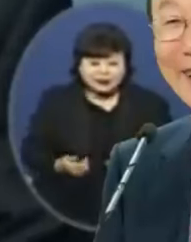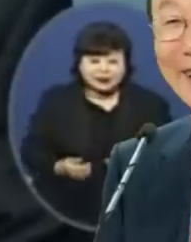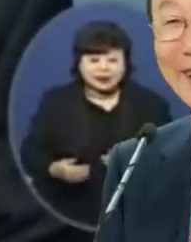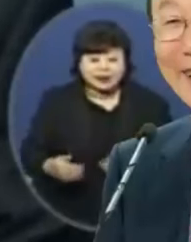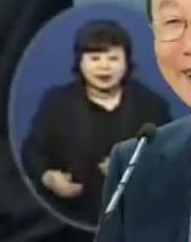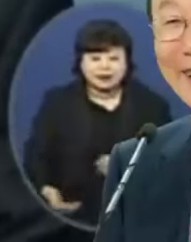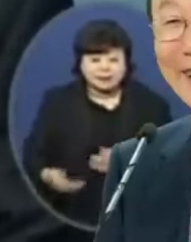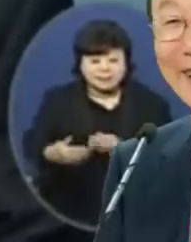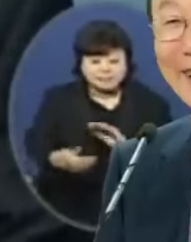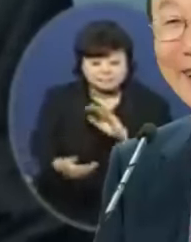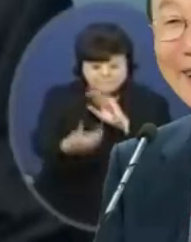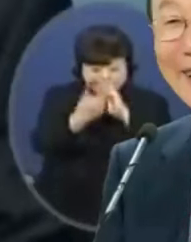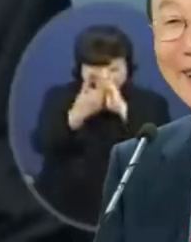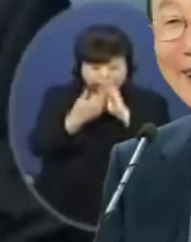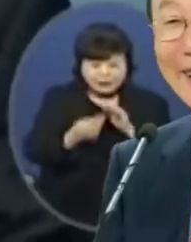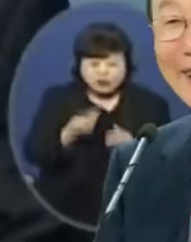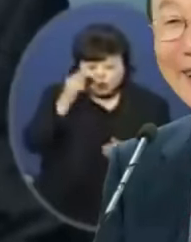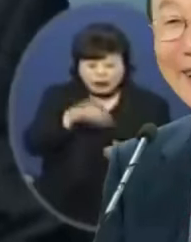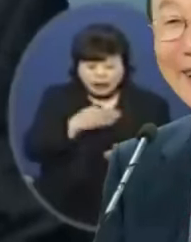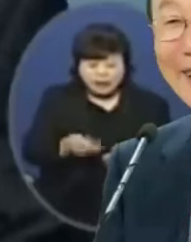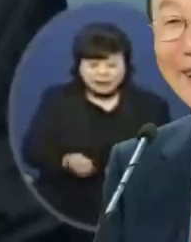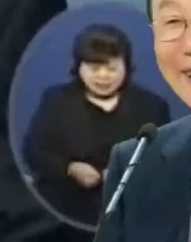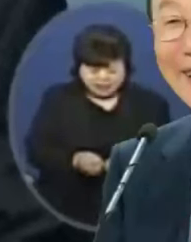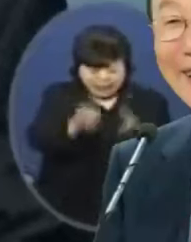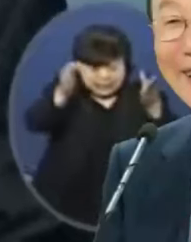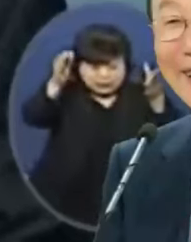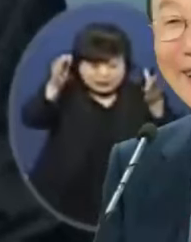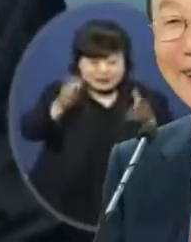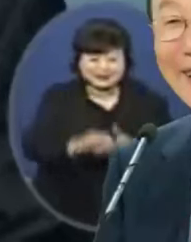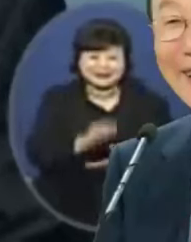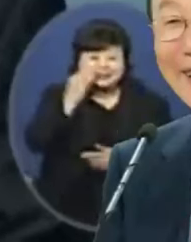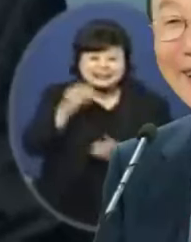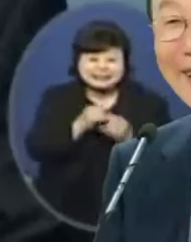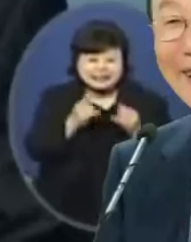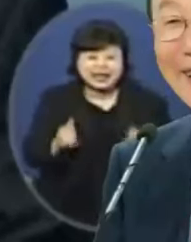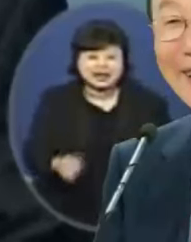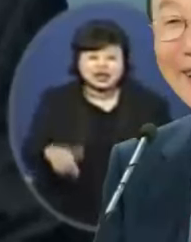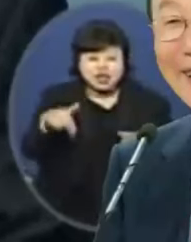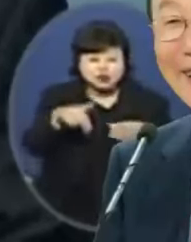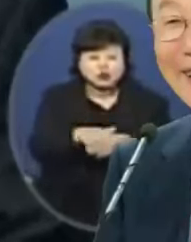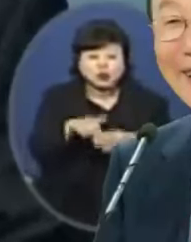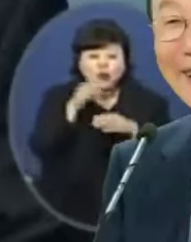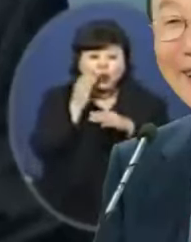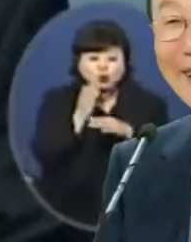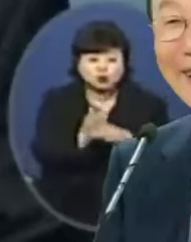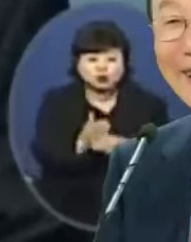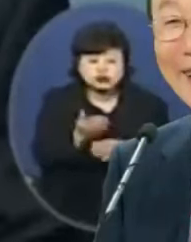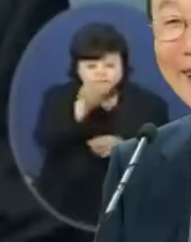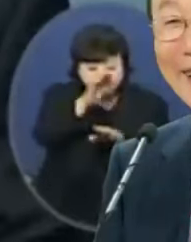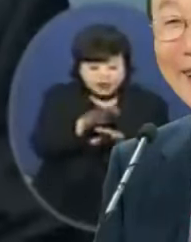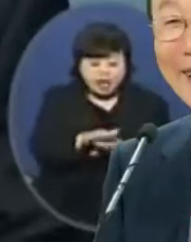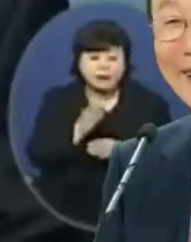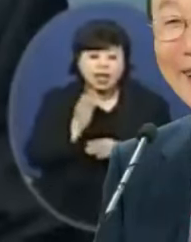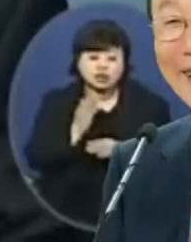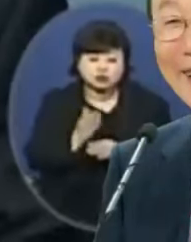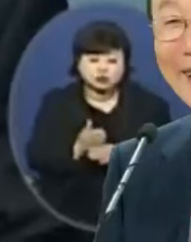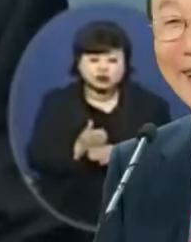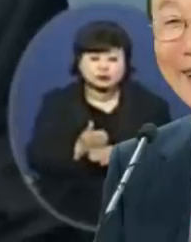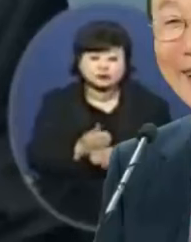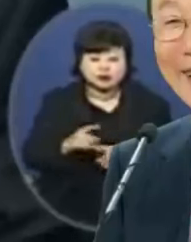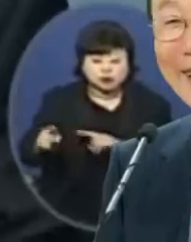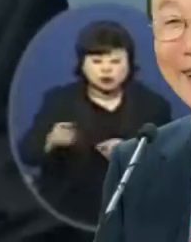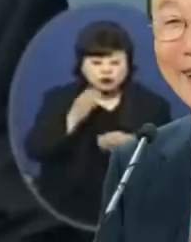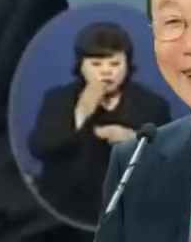막힌 요단강이 갈라지는데 어떻게 갈라지느냐? 이스라엘의 종교의 중심이요, 예배의 중심이요,